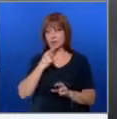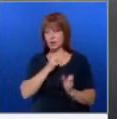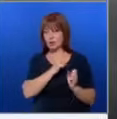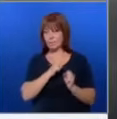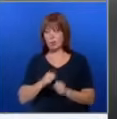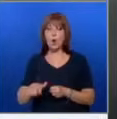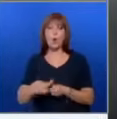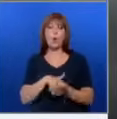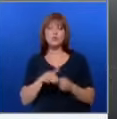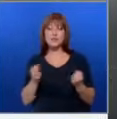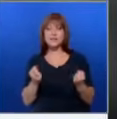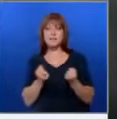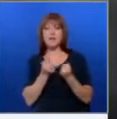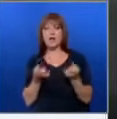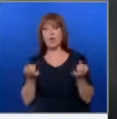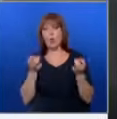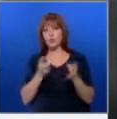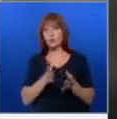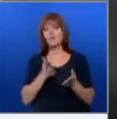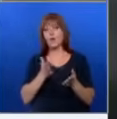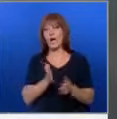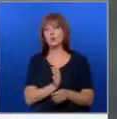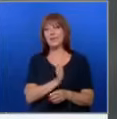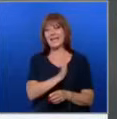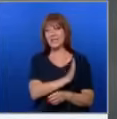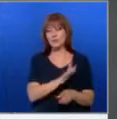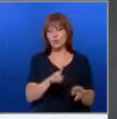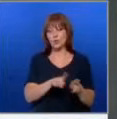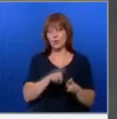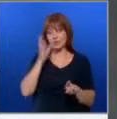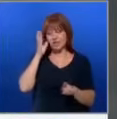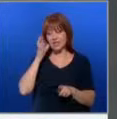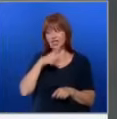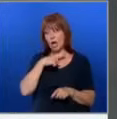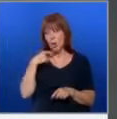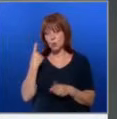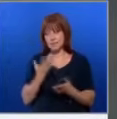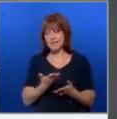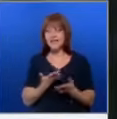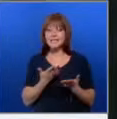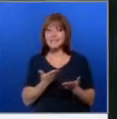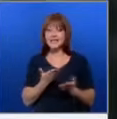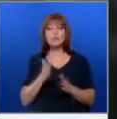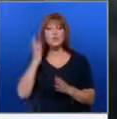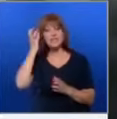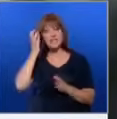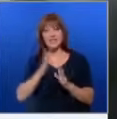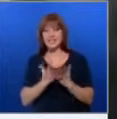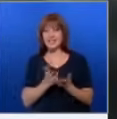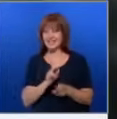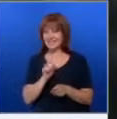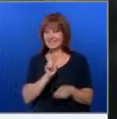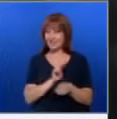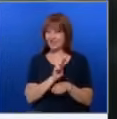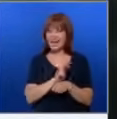по-късно основната заплаха отново е от изток и отново от същата държава – Русия. Само че страните членки не са 12,